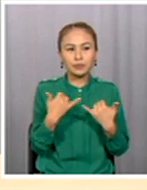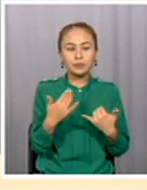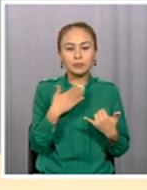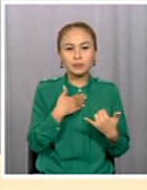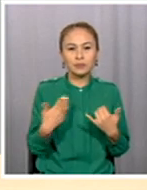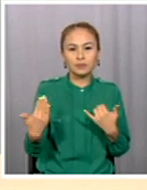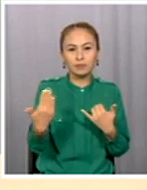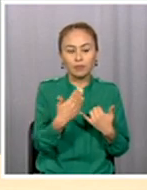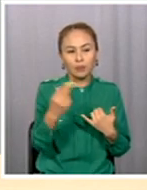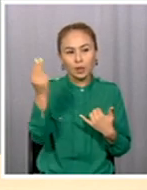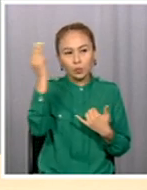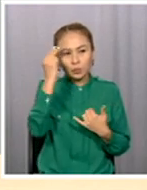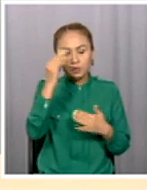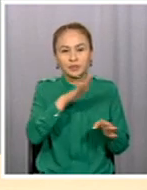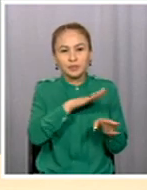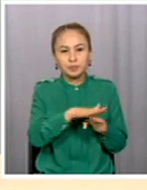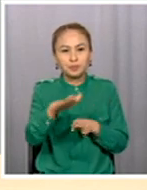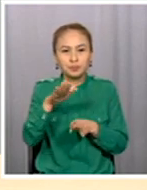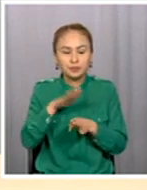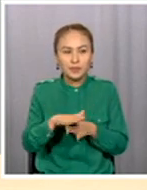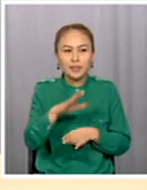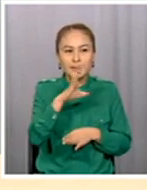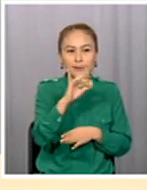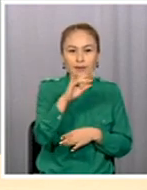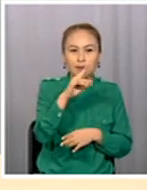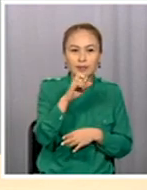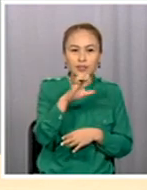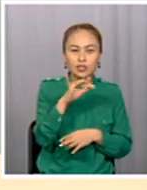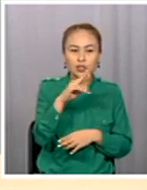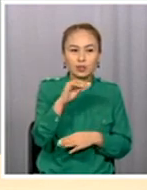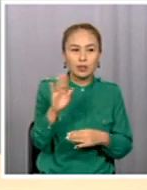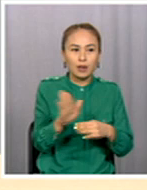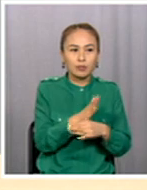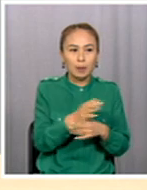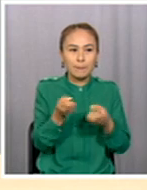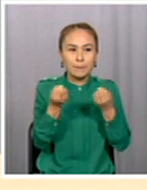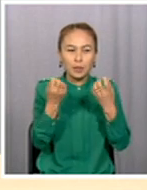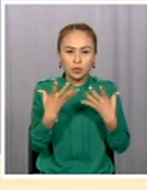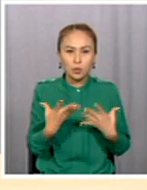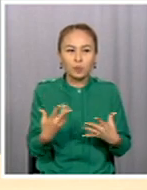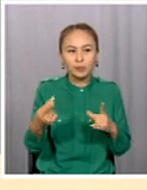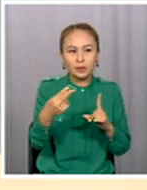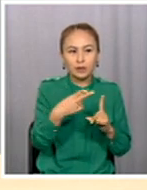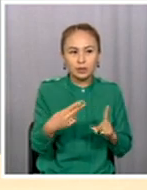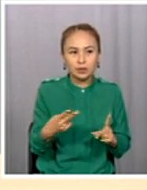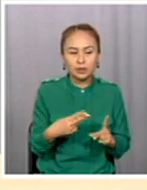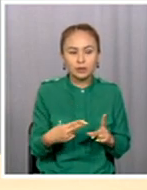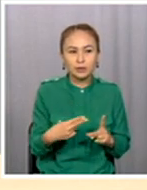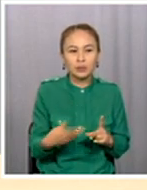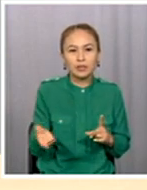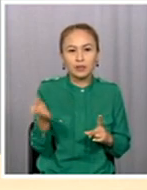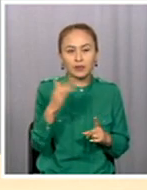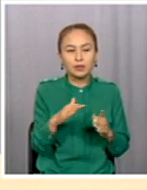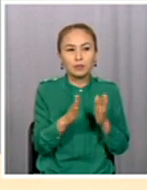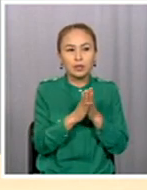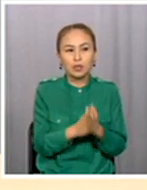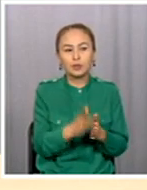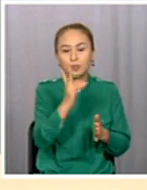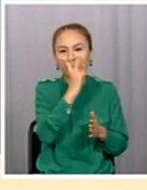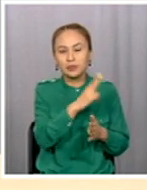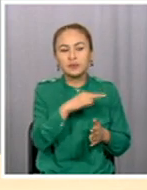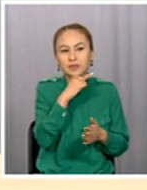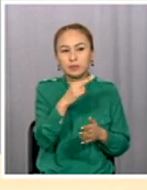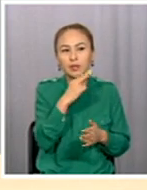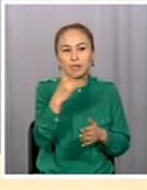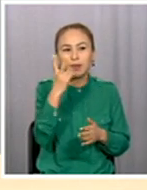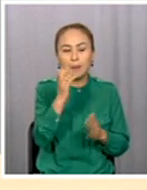вами научимся выполнять синтаксический разбор простого предложения. Пожалуйста, обратите внимание